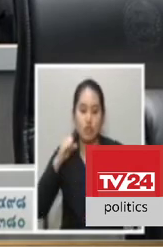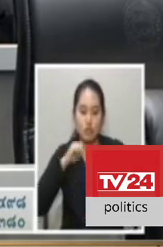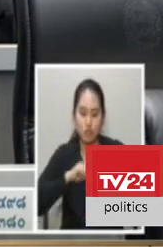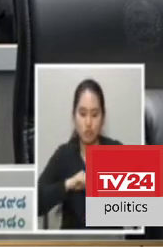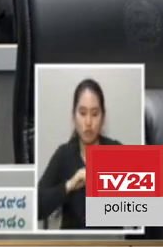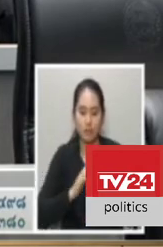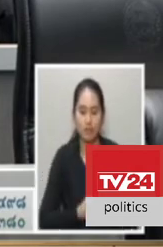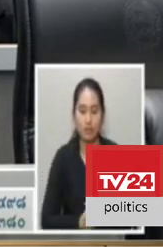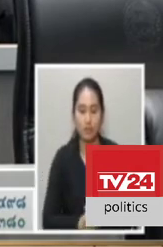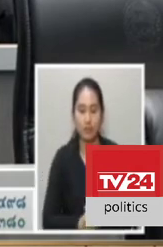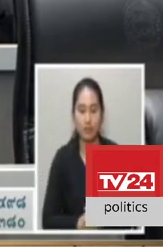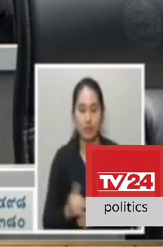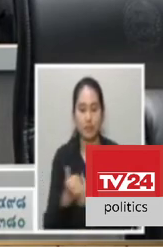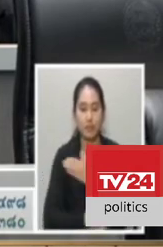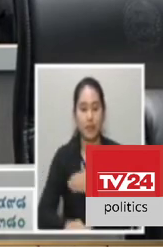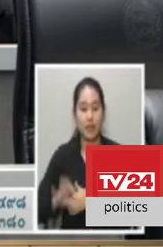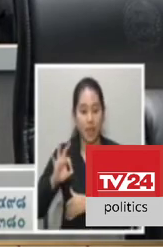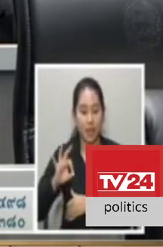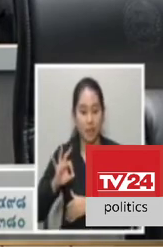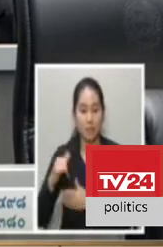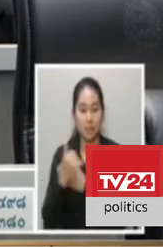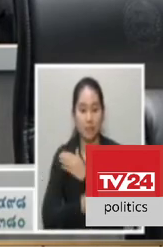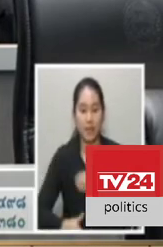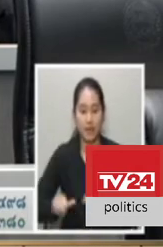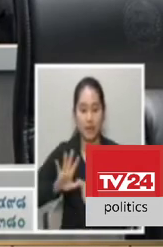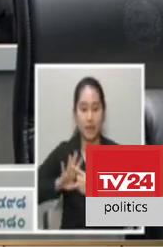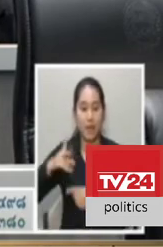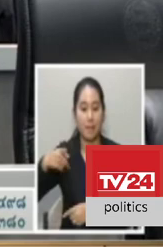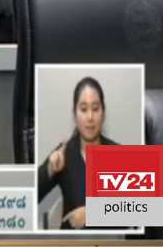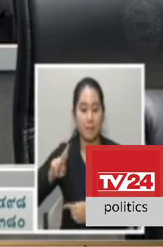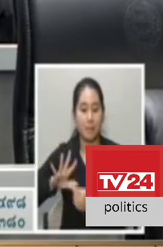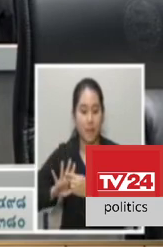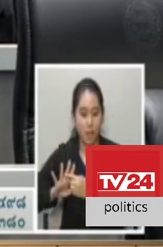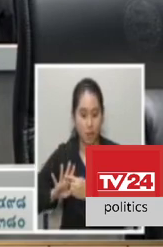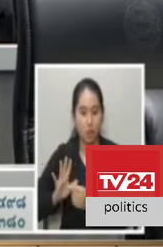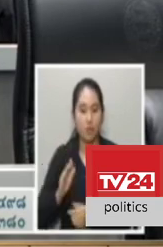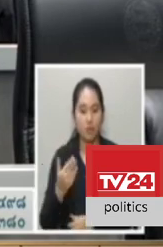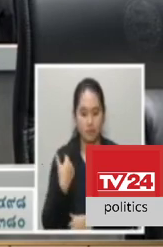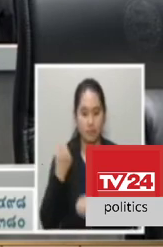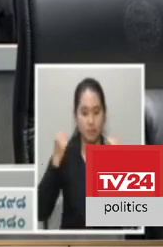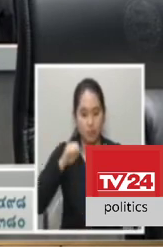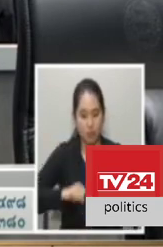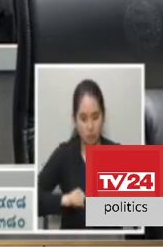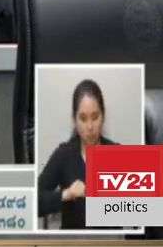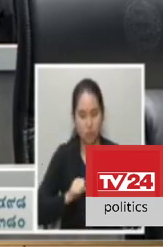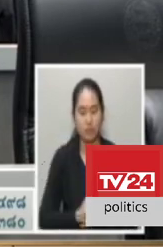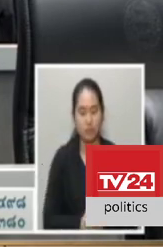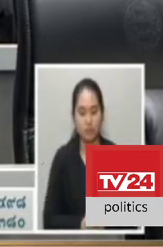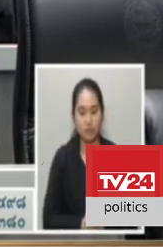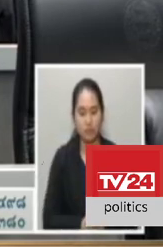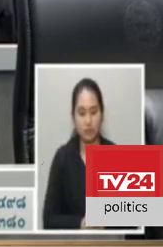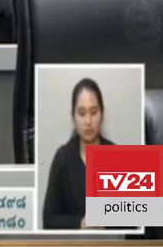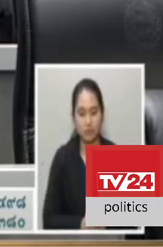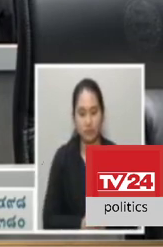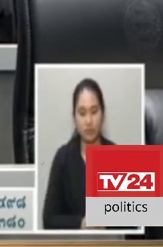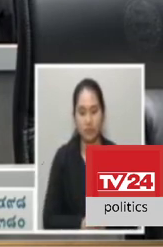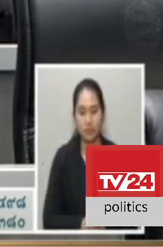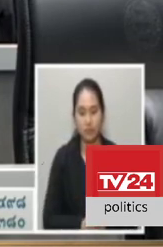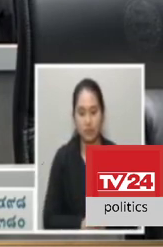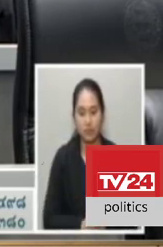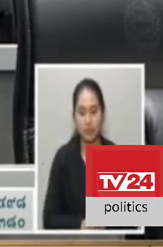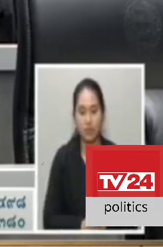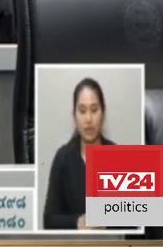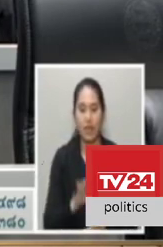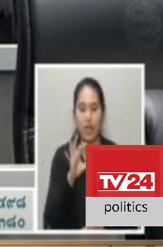ส่วนประเทศที่9คือประเทศเปรูไทยก็มีความตกลง FTA ชนิดหนึ่งที่เรียกว่า Early Harvestซึ่งเป็นความตกลง FTA